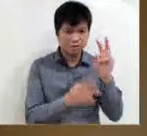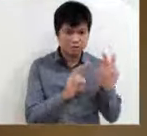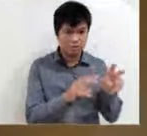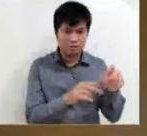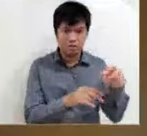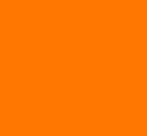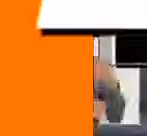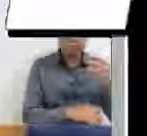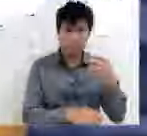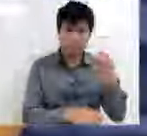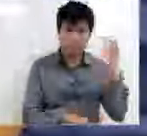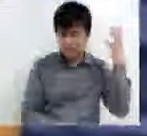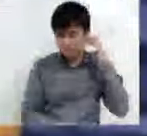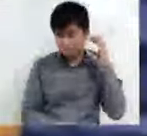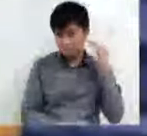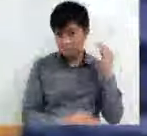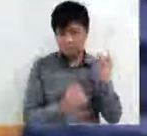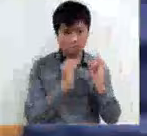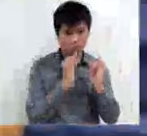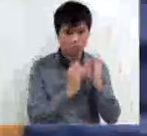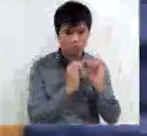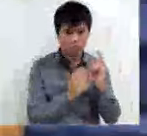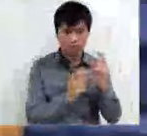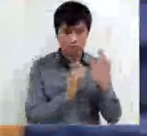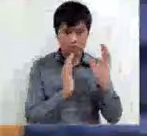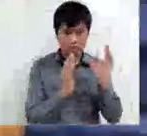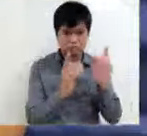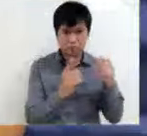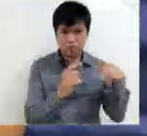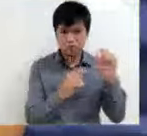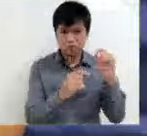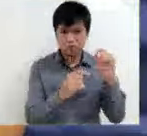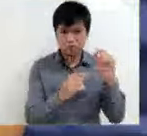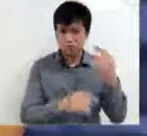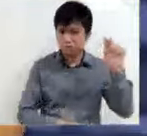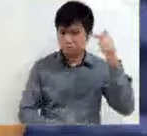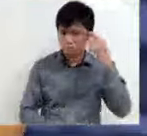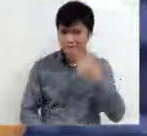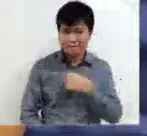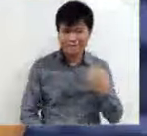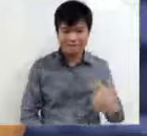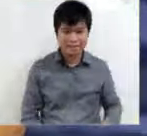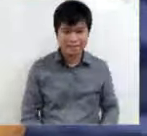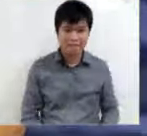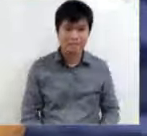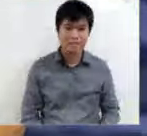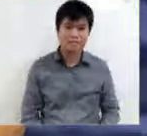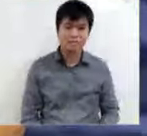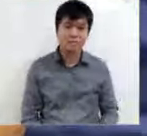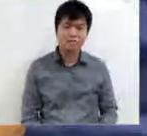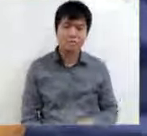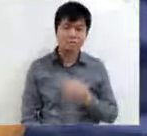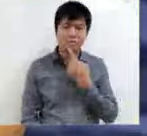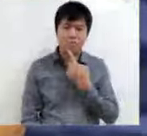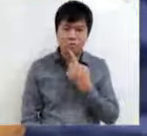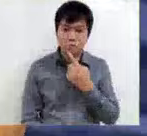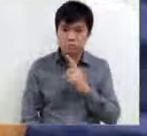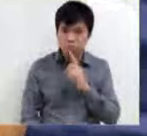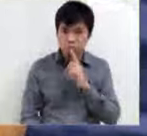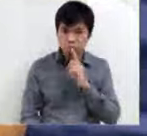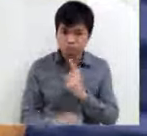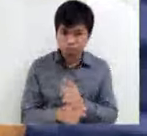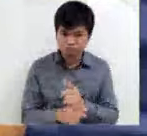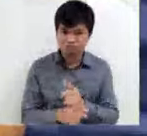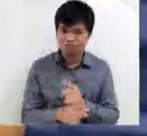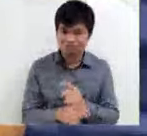China. We will be very serious on this. So this goes through with any users of our